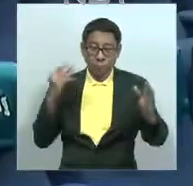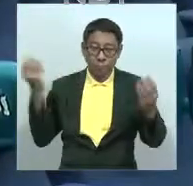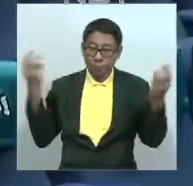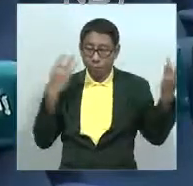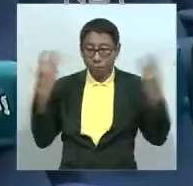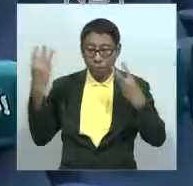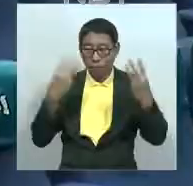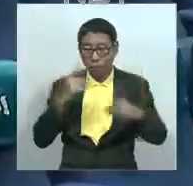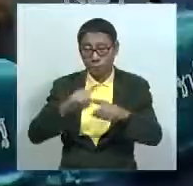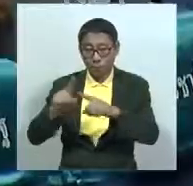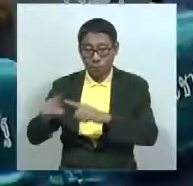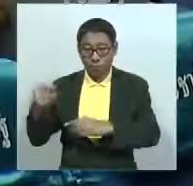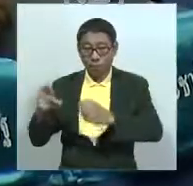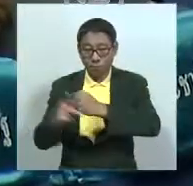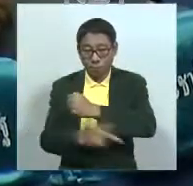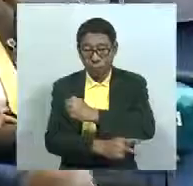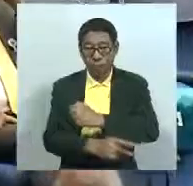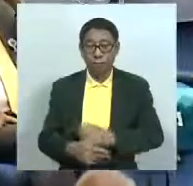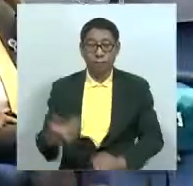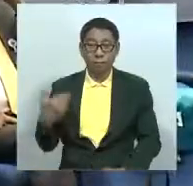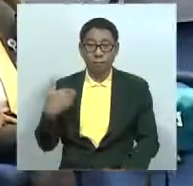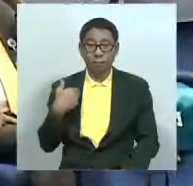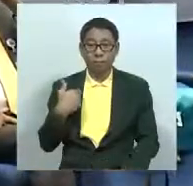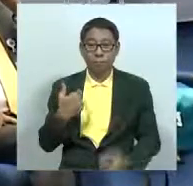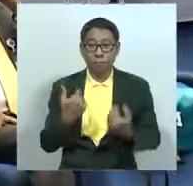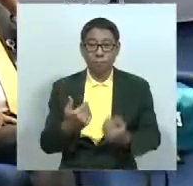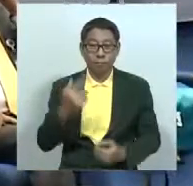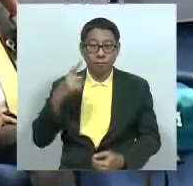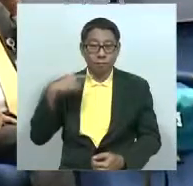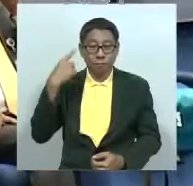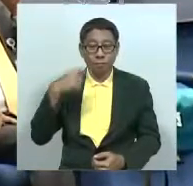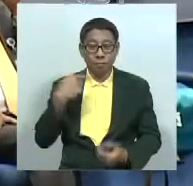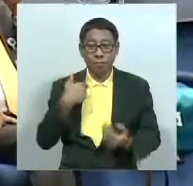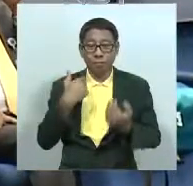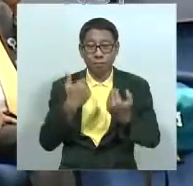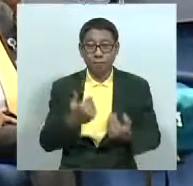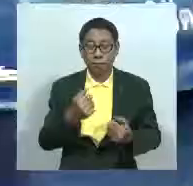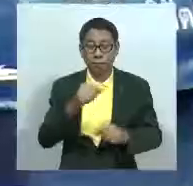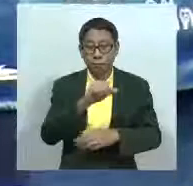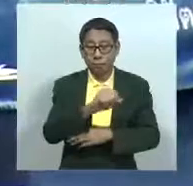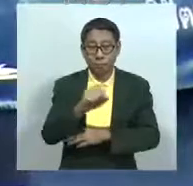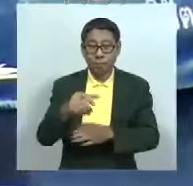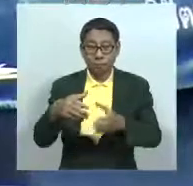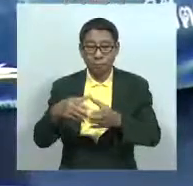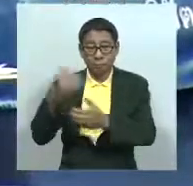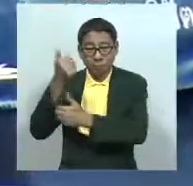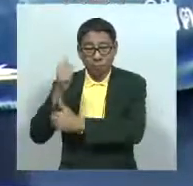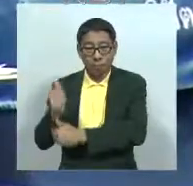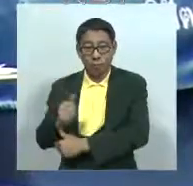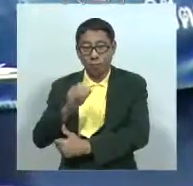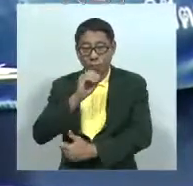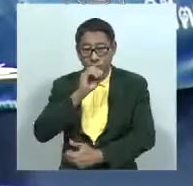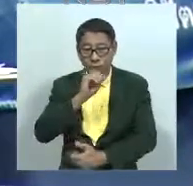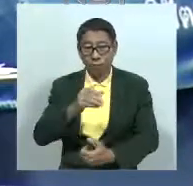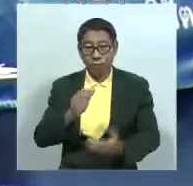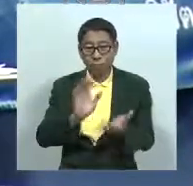ตการเลือกตั้งจำนวนมาก ขณะที่นางสาวรังสีมารอดรัศมีส.ส.พรรคประชาธิปัตย์ก็ระบุนะคะว่า